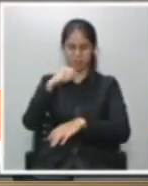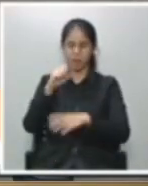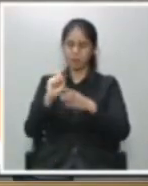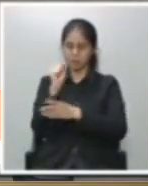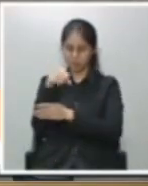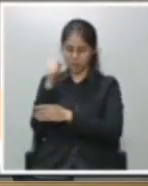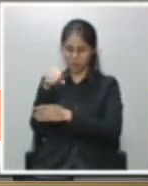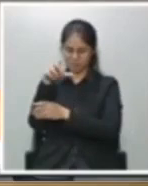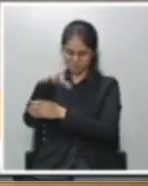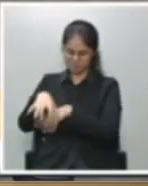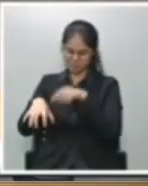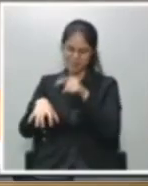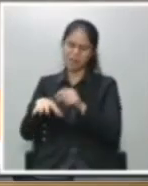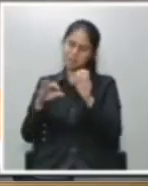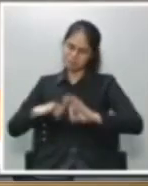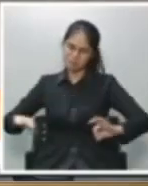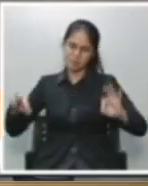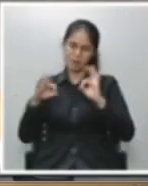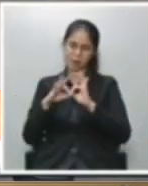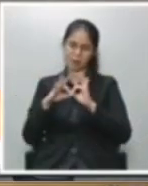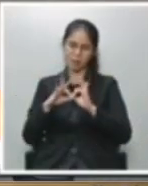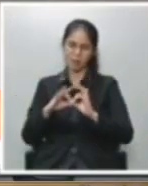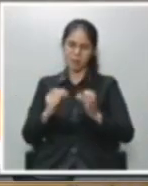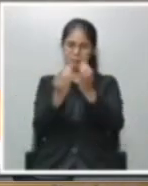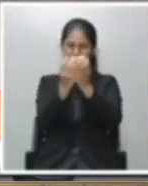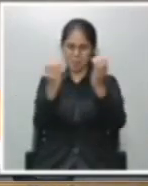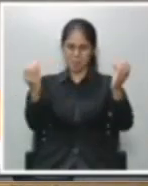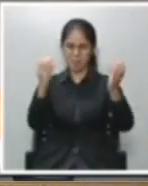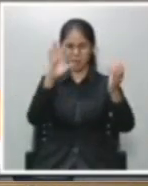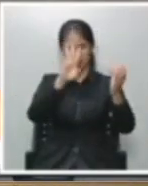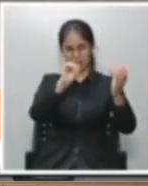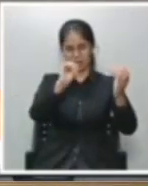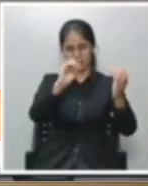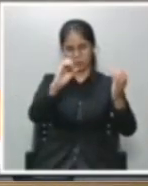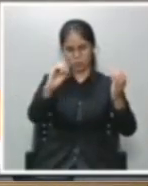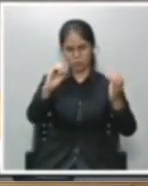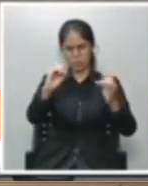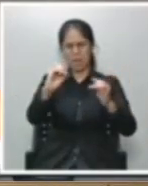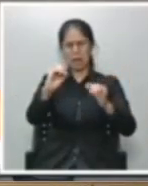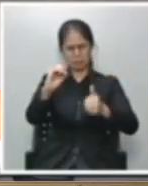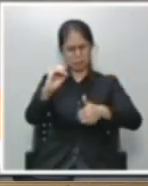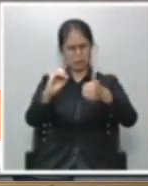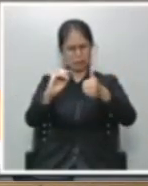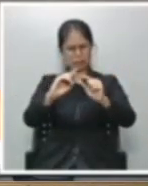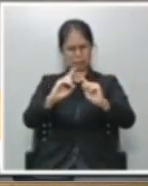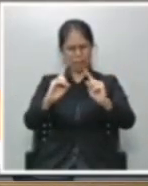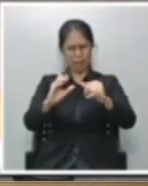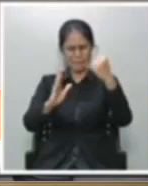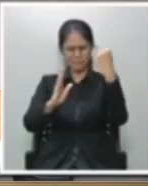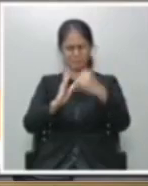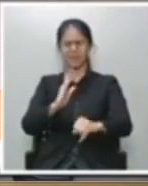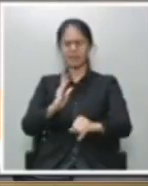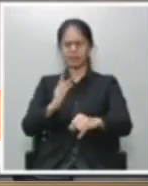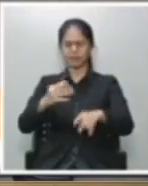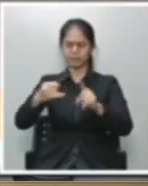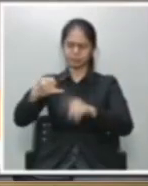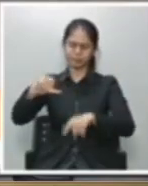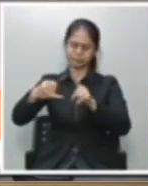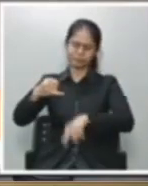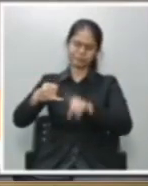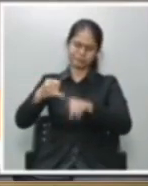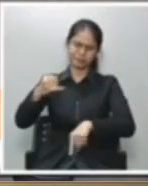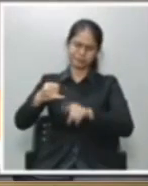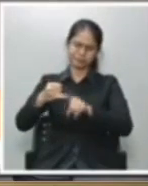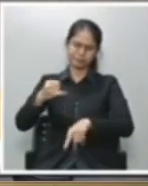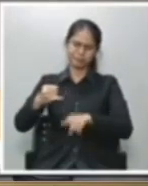ความจำเป็นรัฐธรรมนูญ40เราชื่นชมแล้วมันไปพลาดตรงไหนท่านประธานพลาดตรงมาตราสุดท้ายครับไม่ใช่คนเขียน